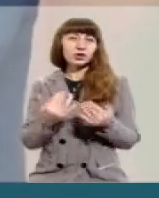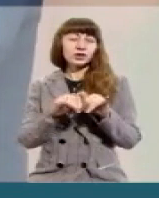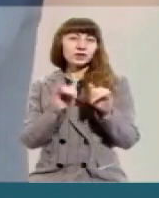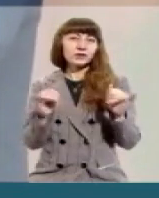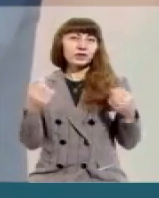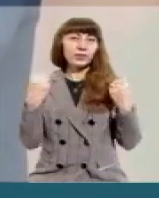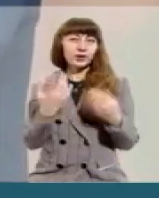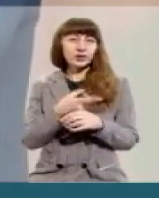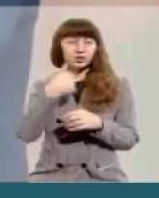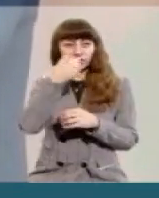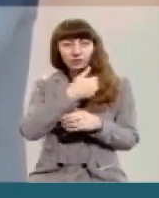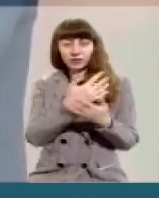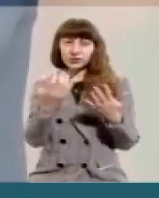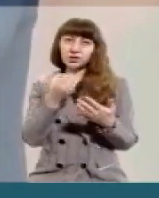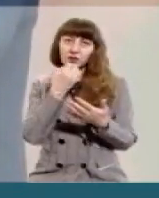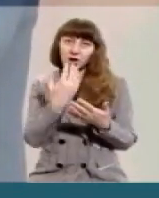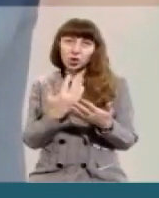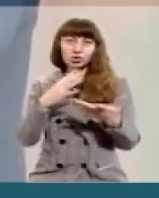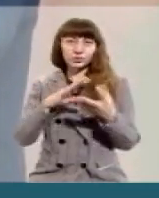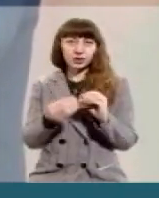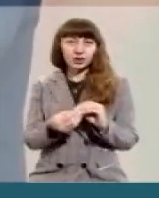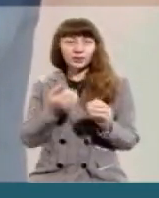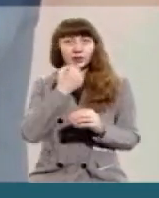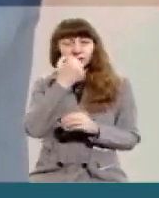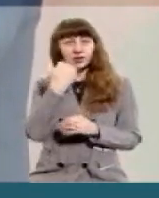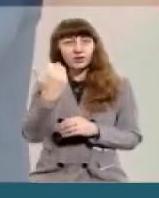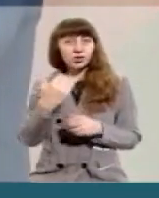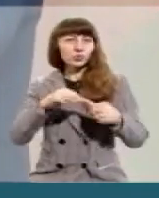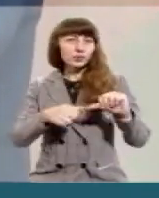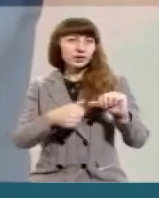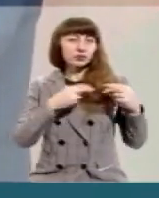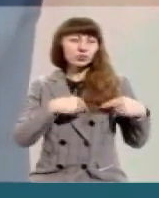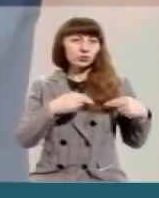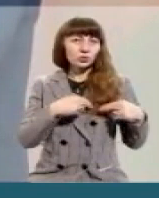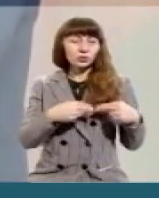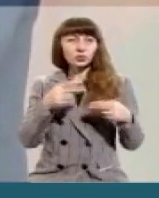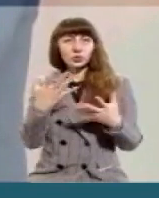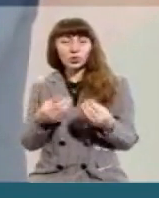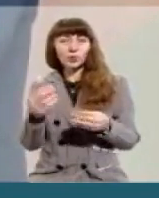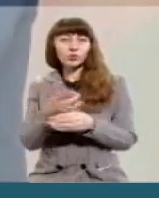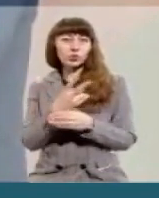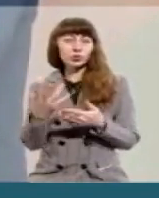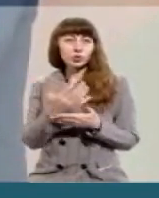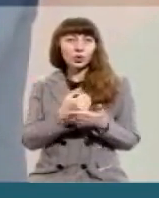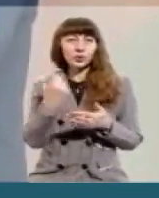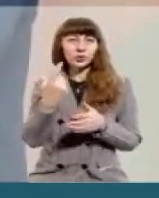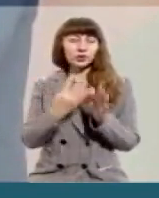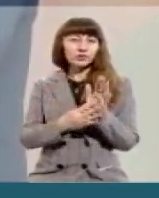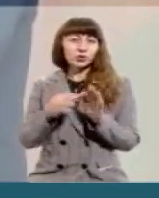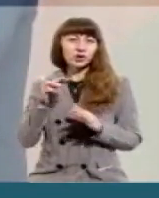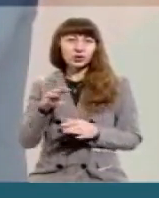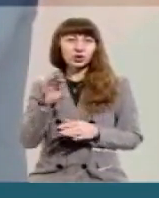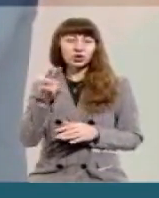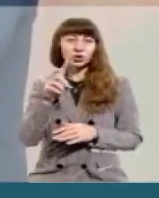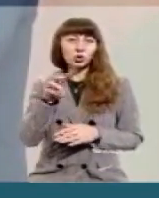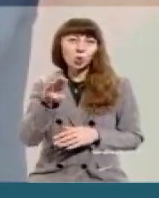Биылғы жылы мерекені жақсы нәтижемен қарсы алып жатсыздар. Сіздердің күндіз-түні тынымсыз атқарған еңбектеріңіздің арқасында